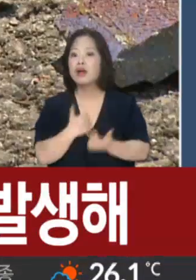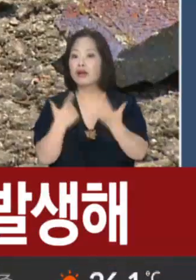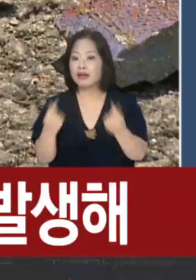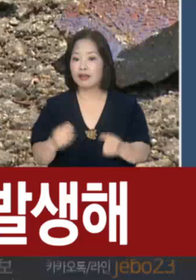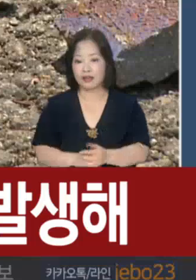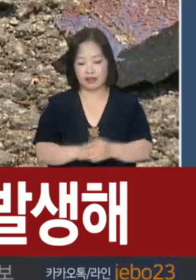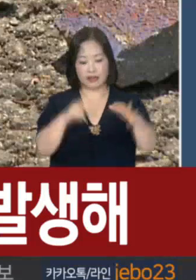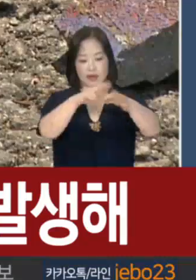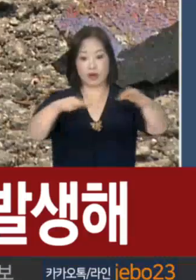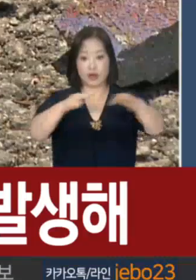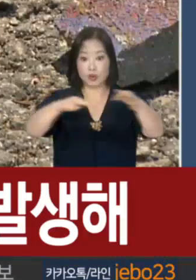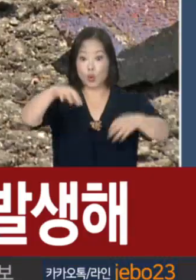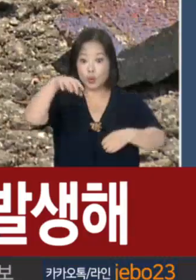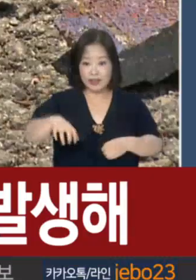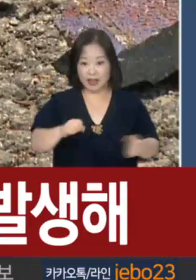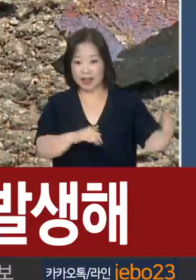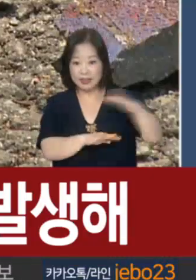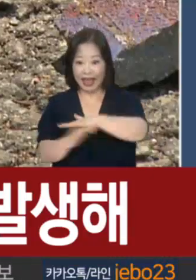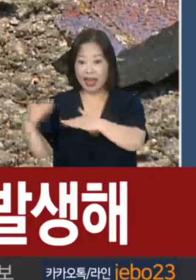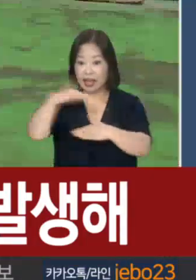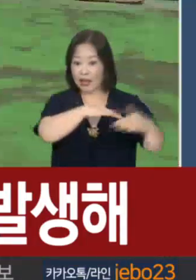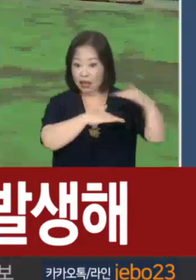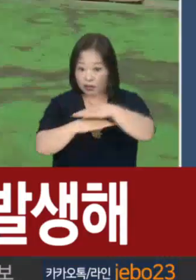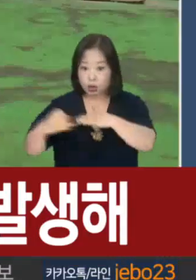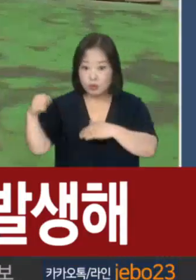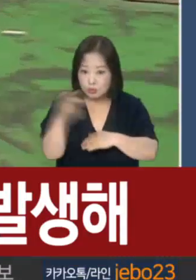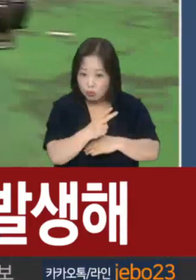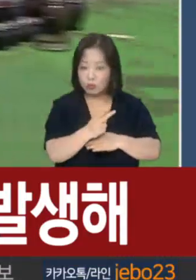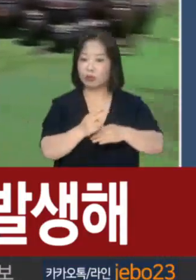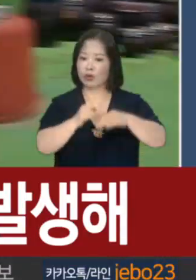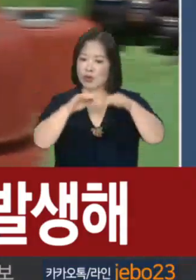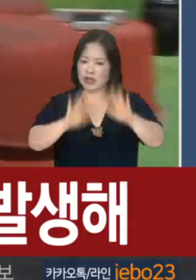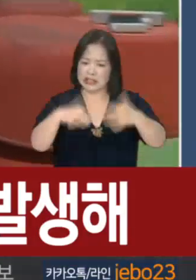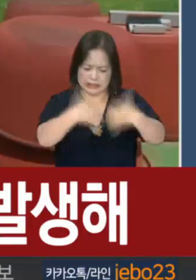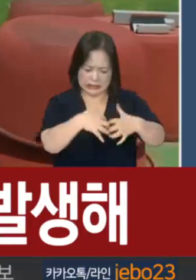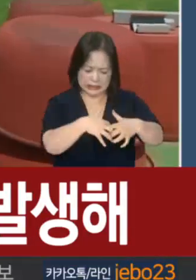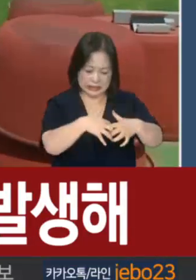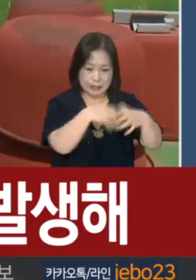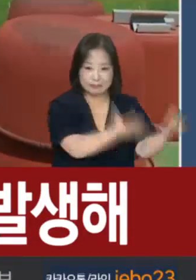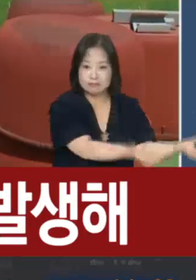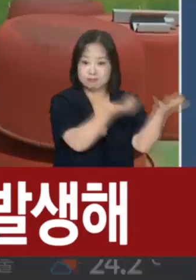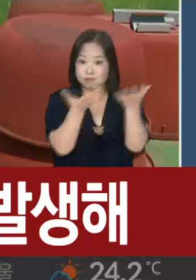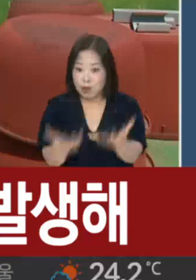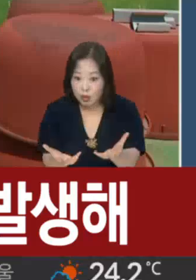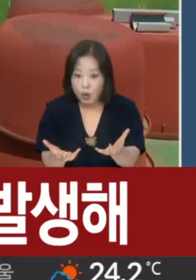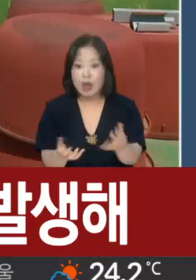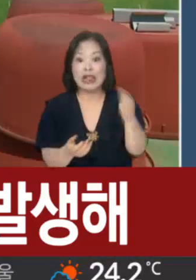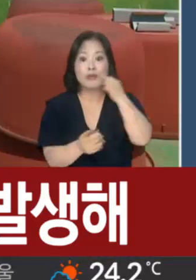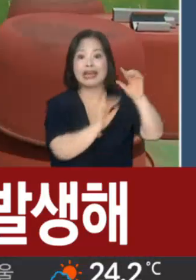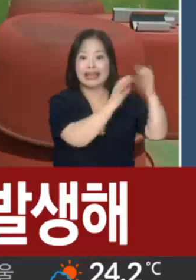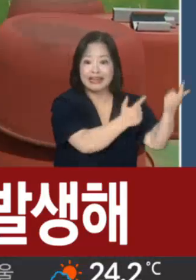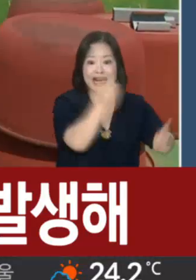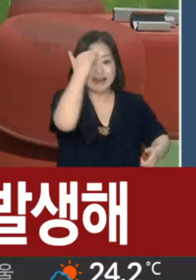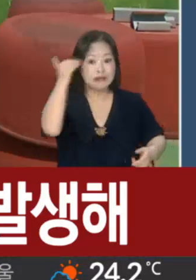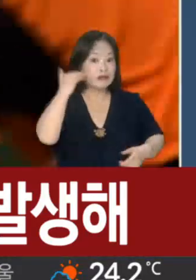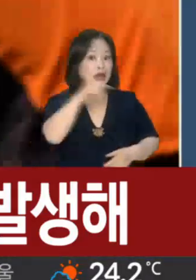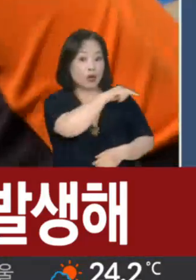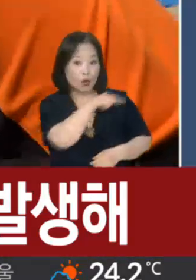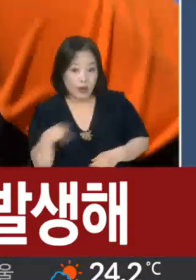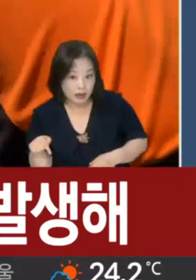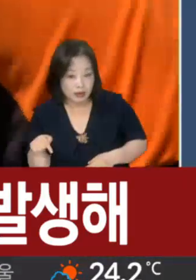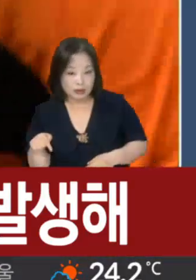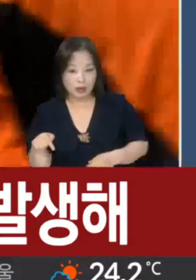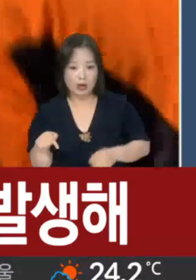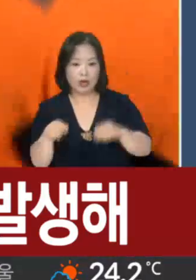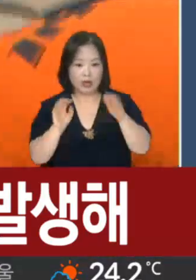같은 이런 퇴적 분지 델타에다가 지진 계측지를 갖다 놓고 자기 나라도 아닌 우리나라에 와서 예, 일본이 아닌